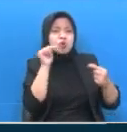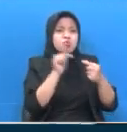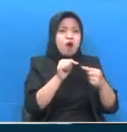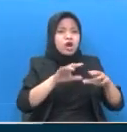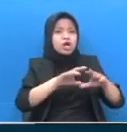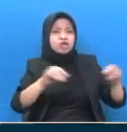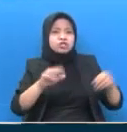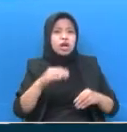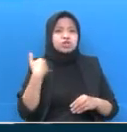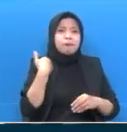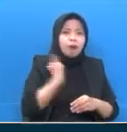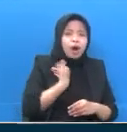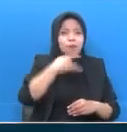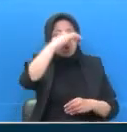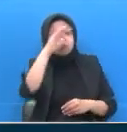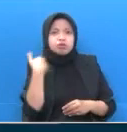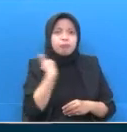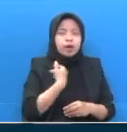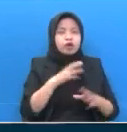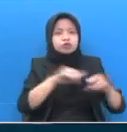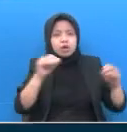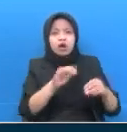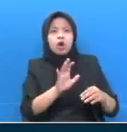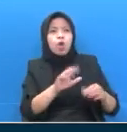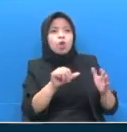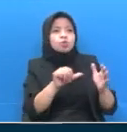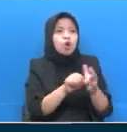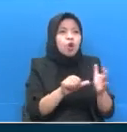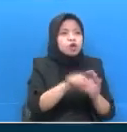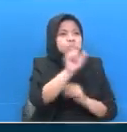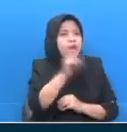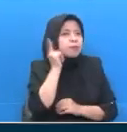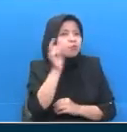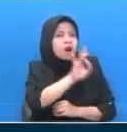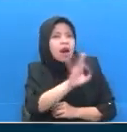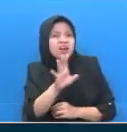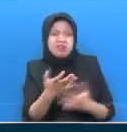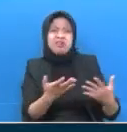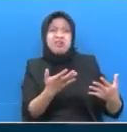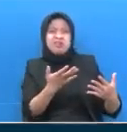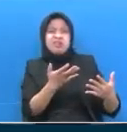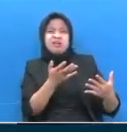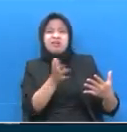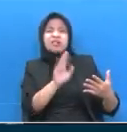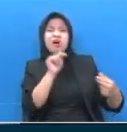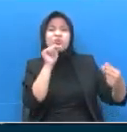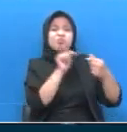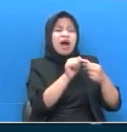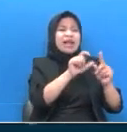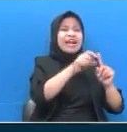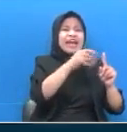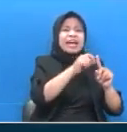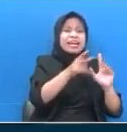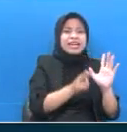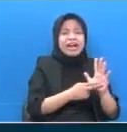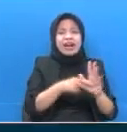tidak masuk di akal. Kemudian ngomongin tolong carikan perempuan lain. Sedangkan hubungan sama Vera yang sudah punya